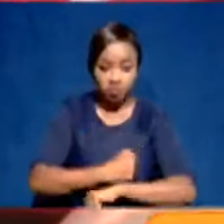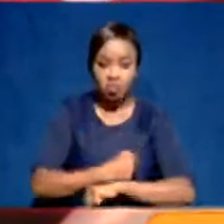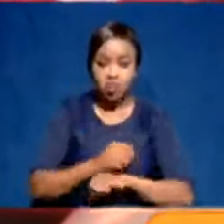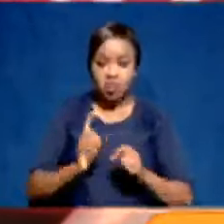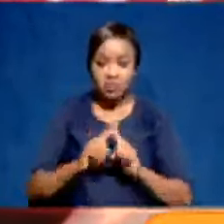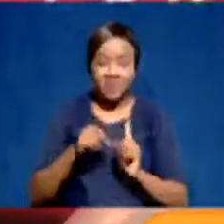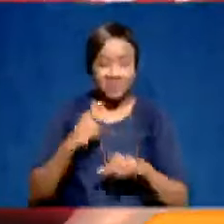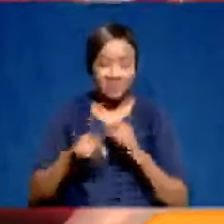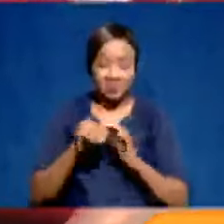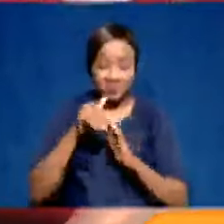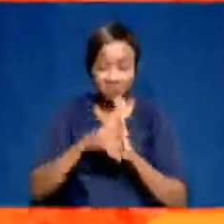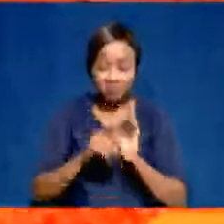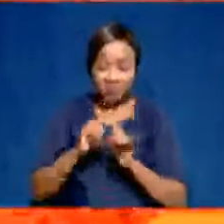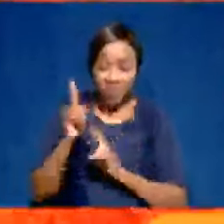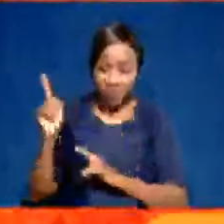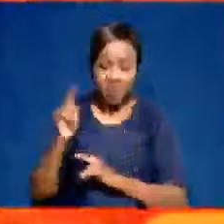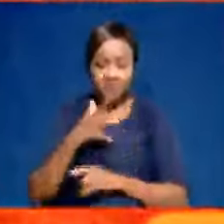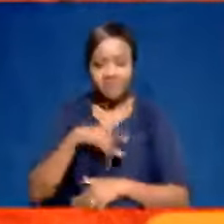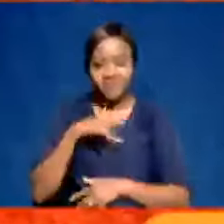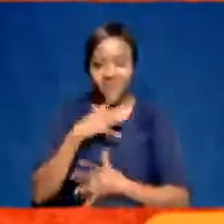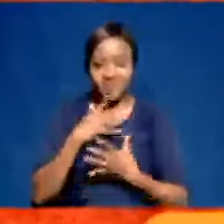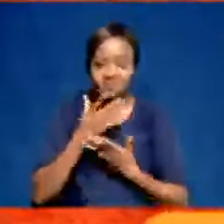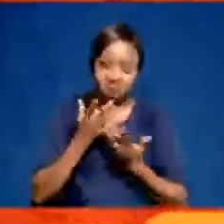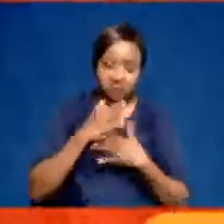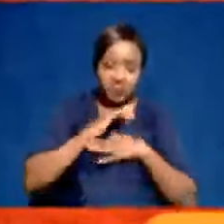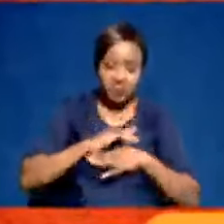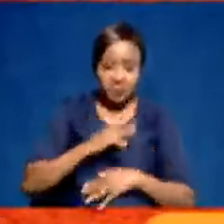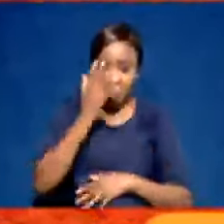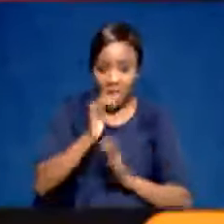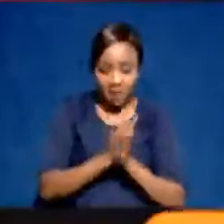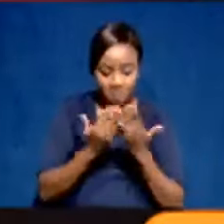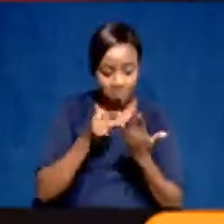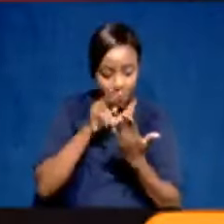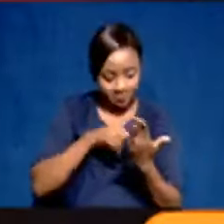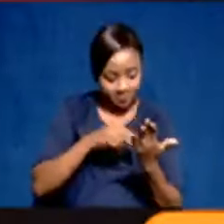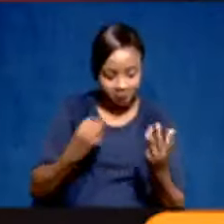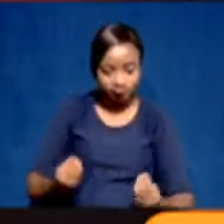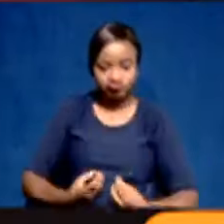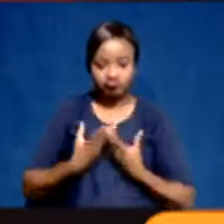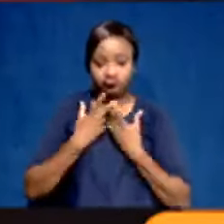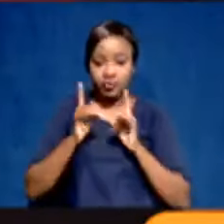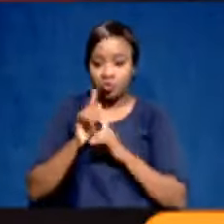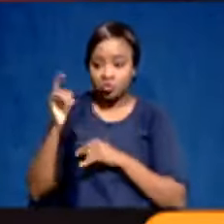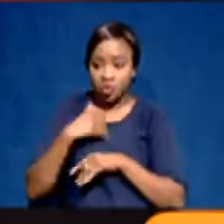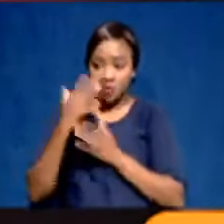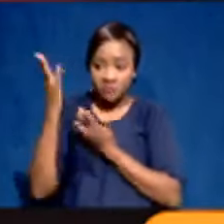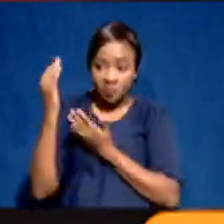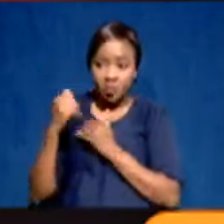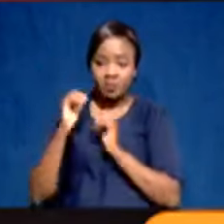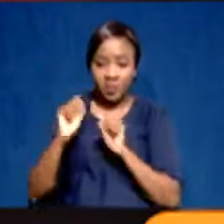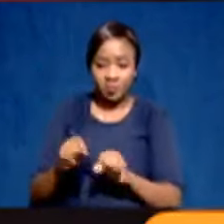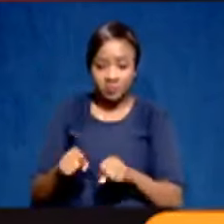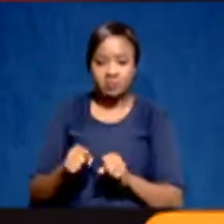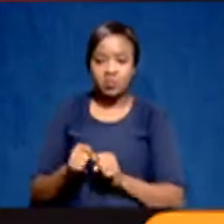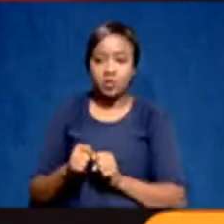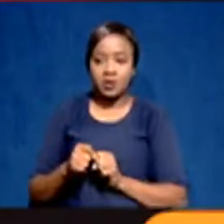kudidimia, Bramuel anajiliwaza na vitabu vya kumtia moyo maishani, akiwa na matumaini kwamba atajitosa kwenye ulingo